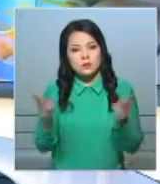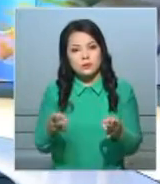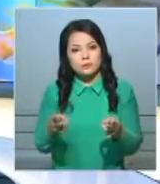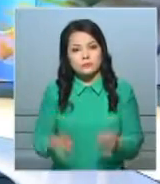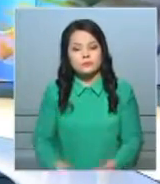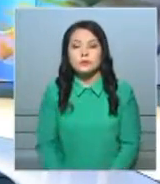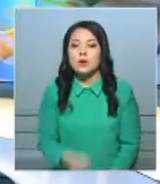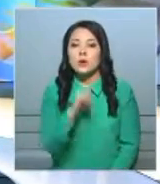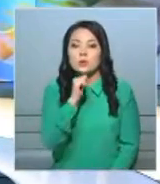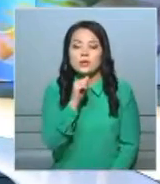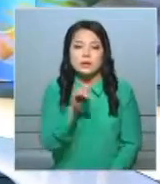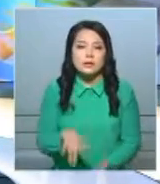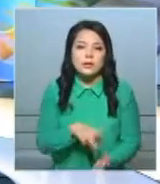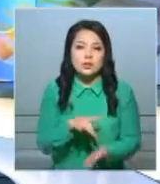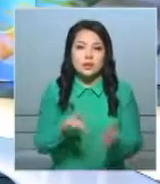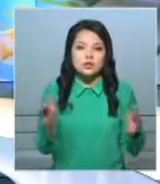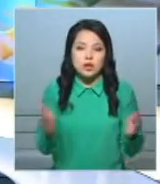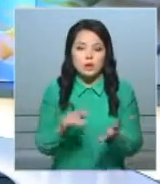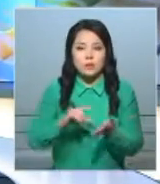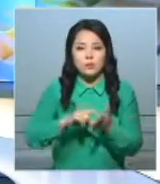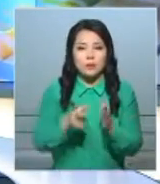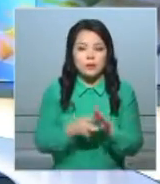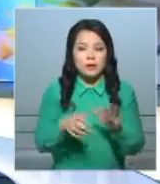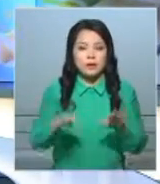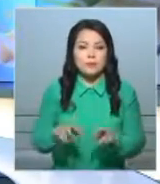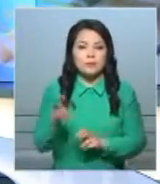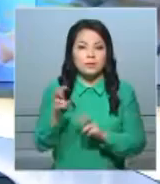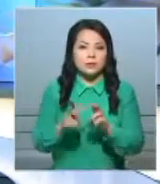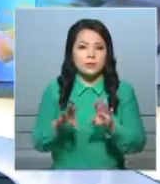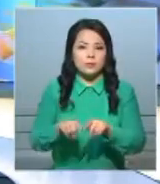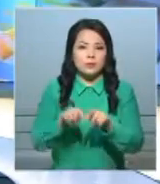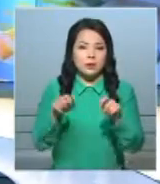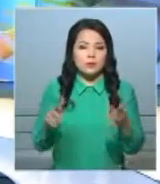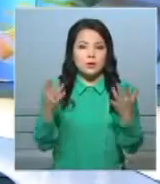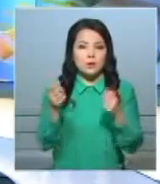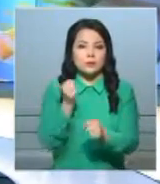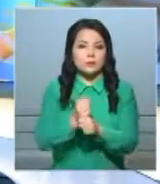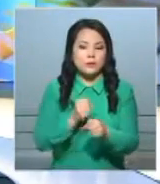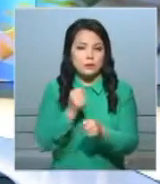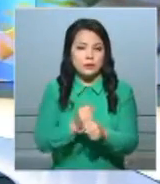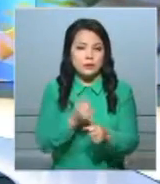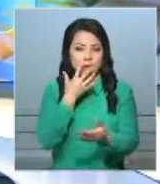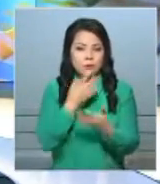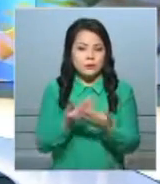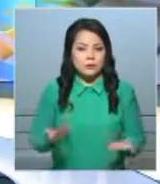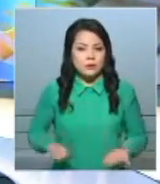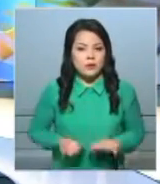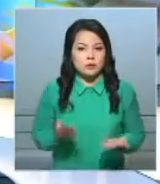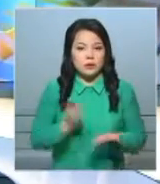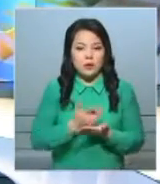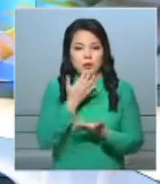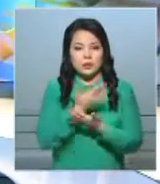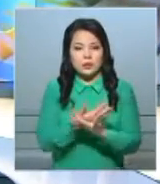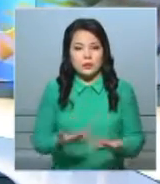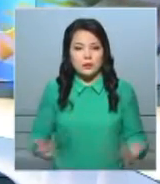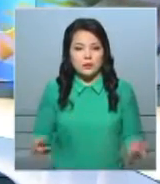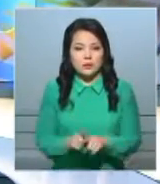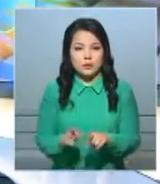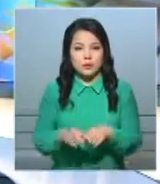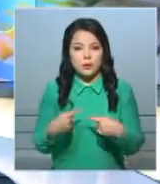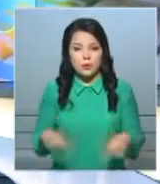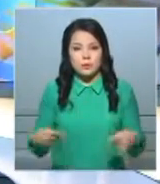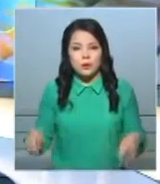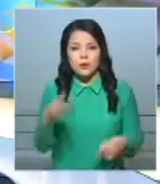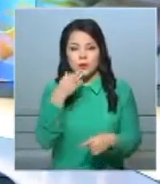Ал Қостанай қаласында шағын бөлмесін шеберханаға айналдырған қолөнерші тұрады. Бір ғажабы ол жасаған ұлттық нақыштағы бұйымдарға өзге